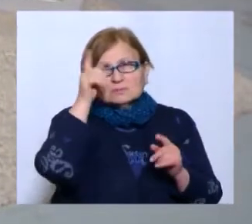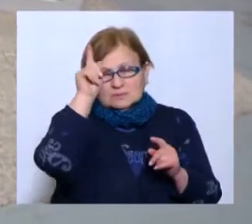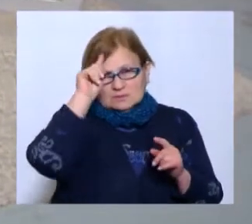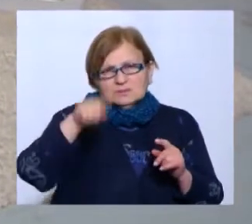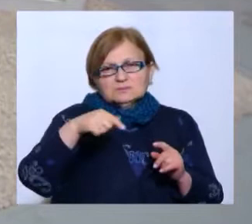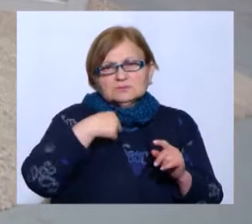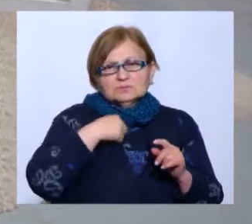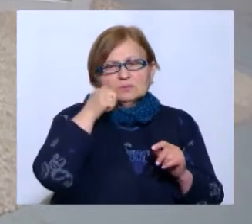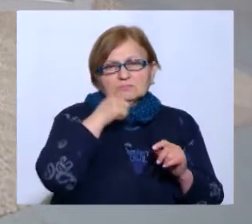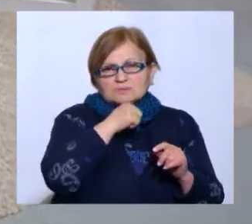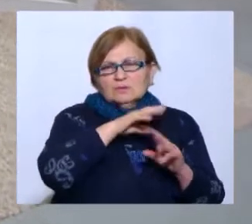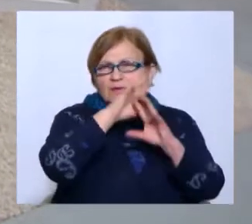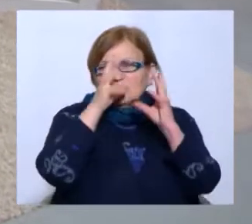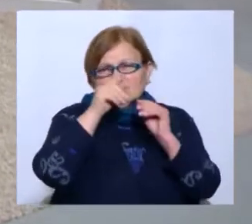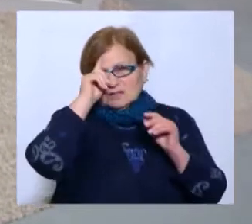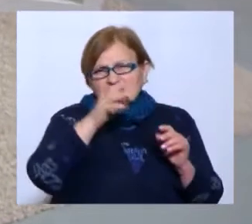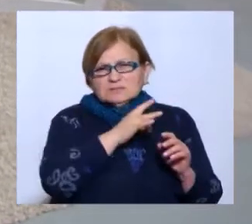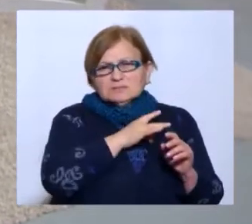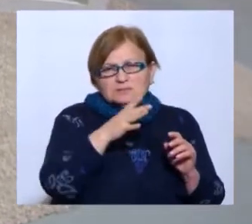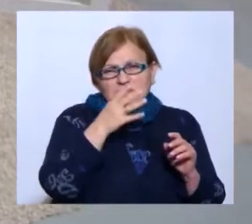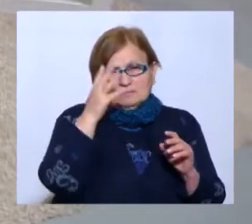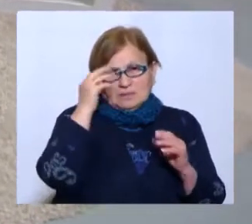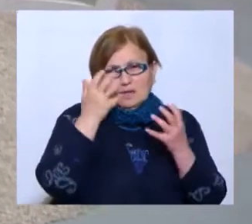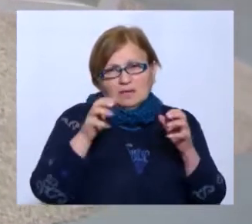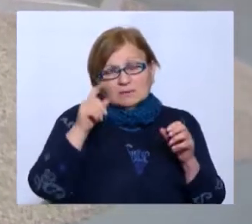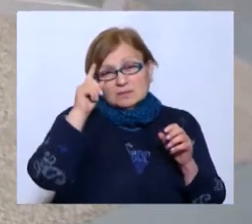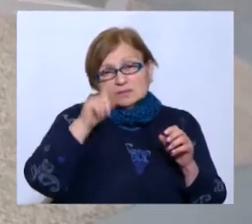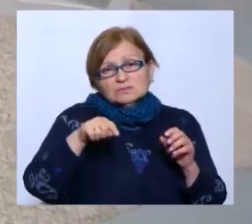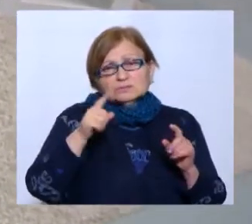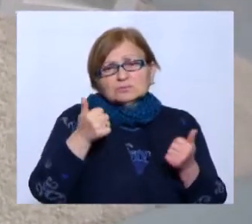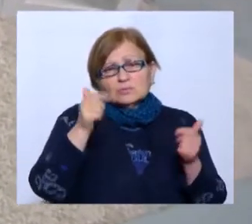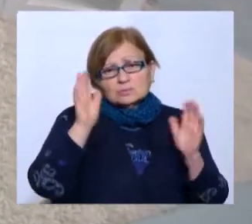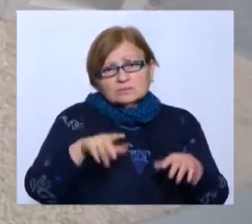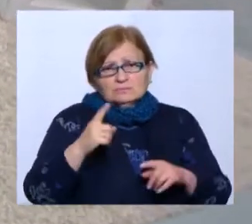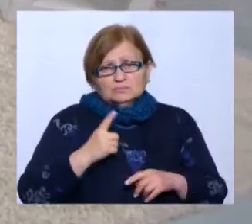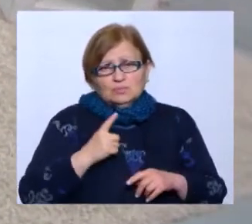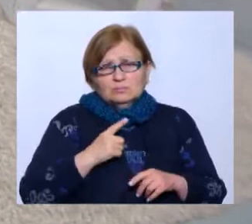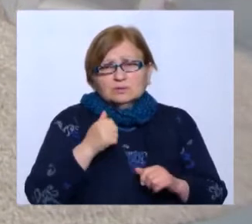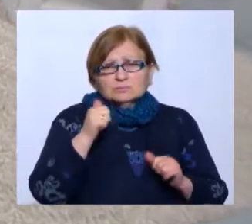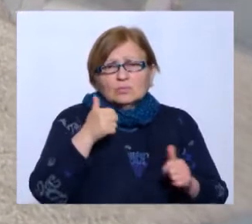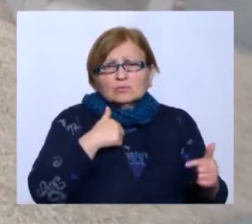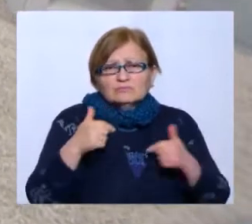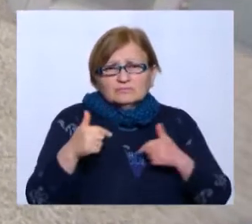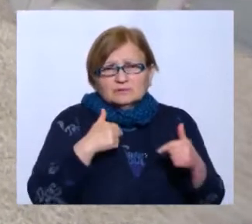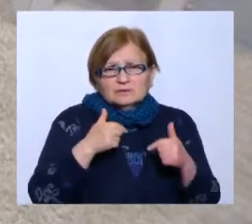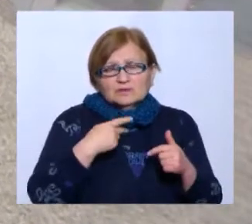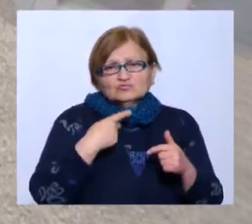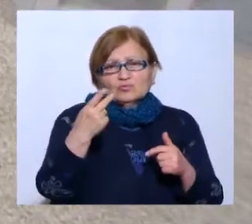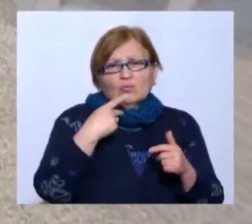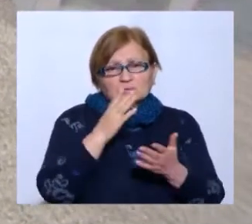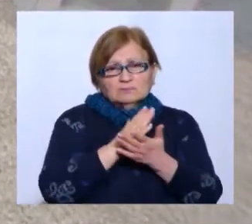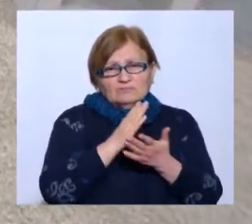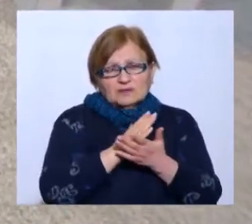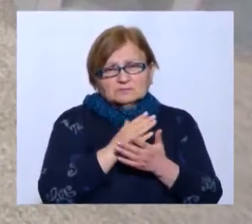ჩემი საიდუმლო ყველა იცის თეთრ მაღამემ. იცის, როგორ დავრჩიობლად, როგორ ვევნე და ვეწამე. ჩვენ ორნი ვართ